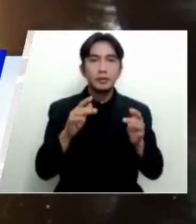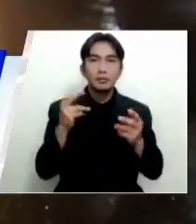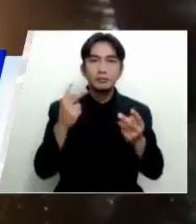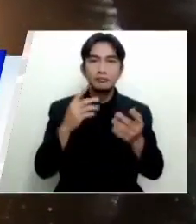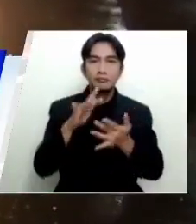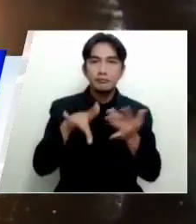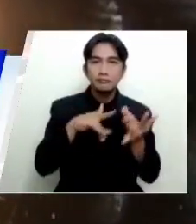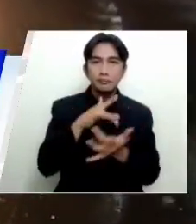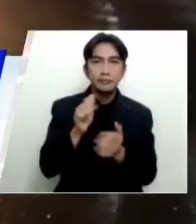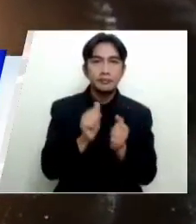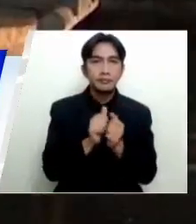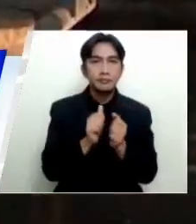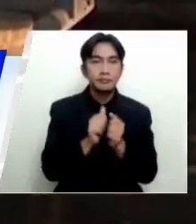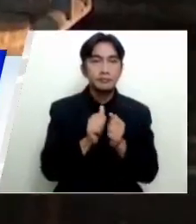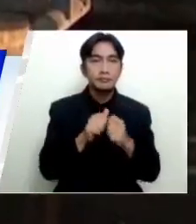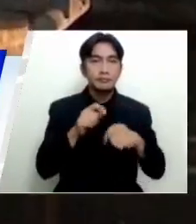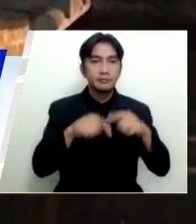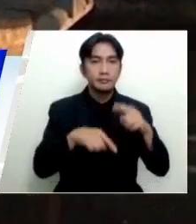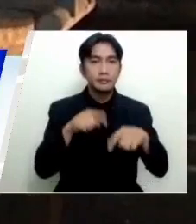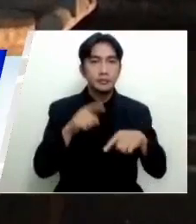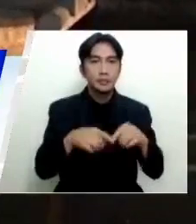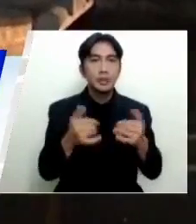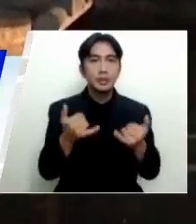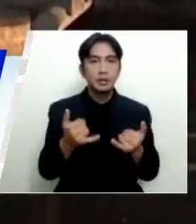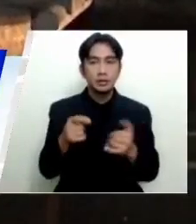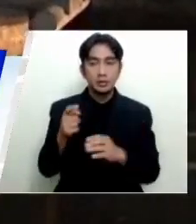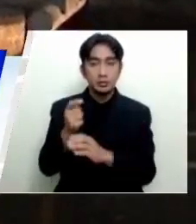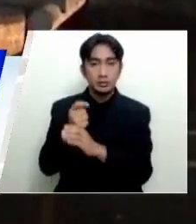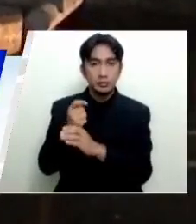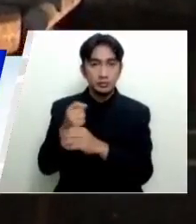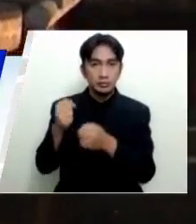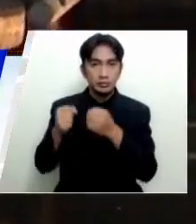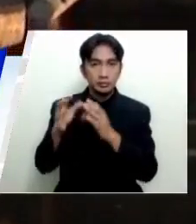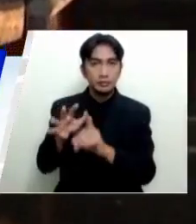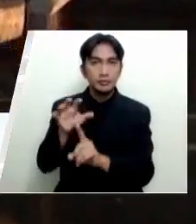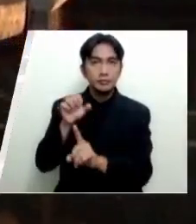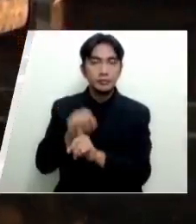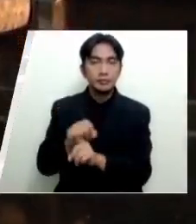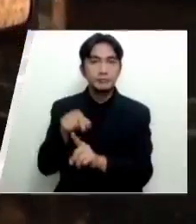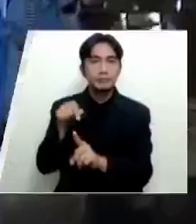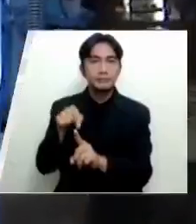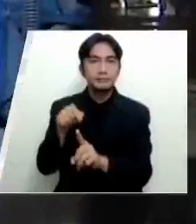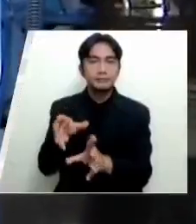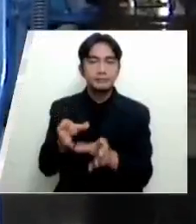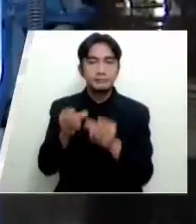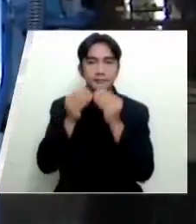Nasa kustudiya na ng mga pulis ang truck driver na tumangging magbigay ng pahayag.